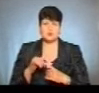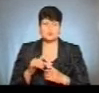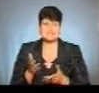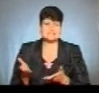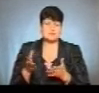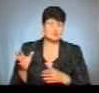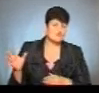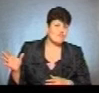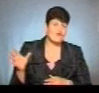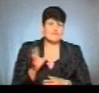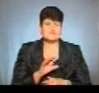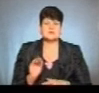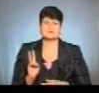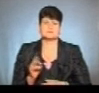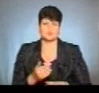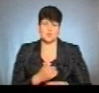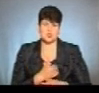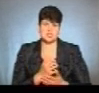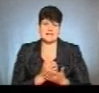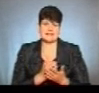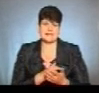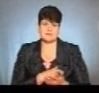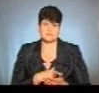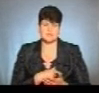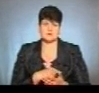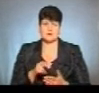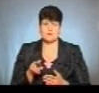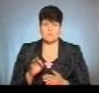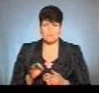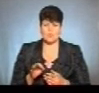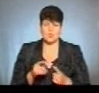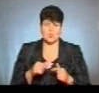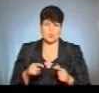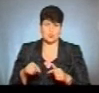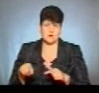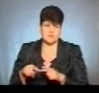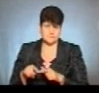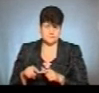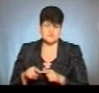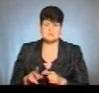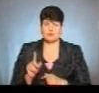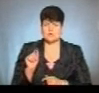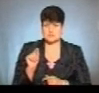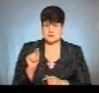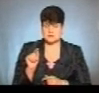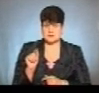запрошуємо усіх без винятку кандидатів в депутати по одномандатних виборчих округах. Вже з понеділка